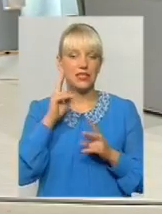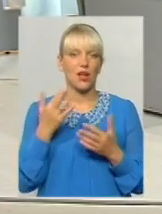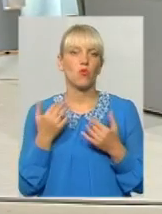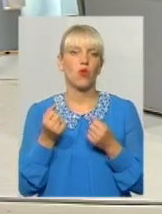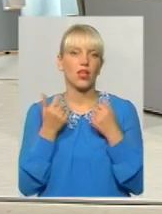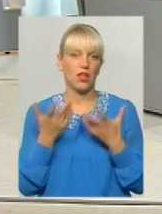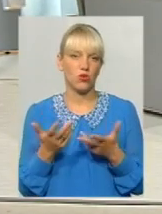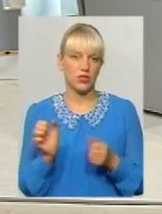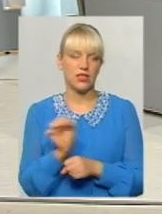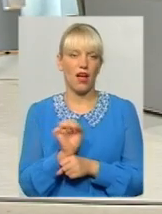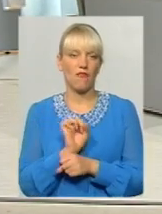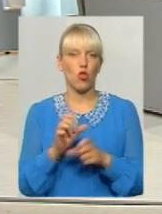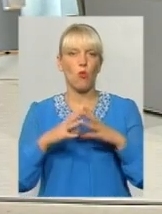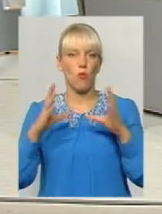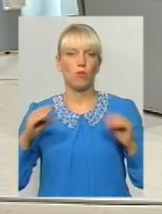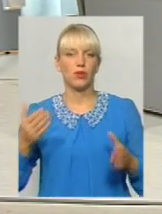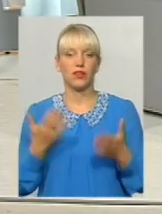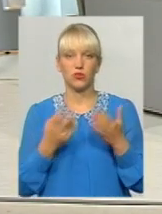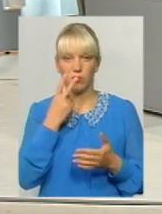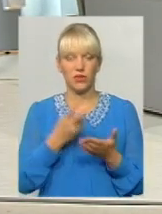кількості автомобілів. Ні, ну дивіться, якщо з